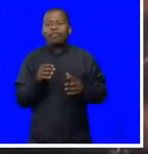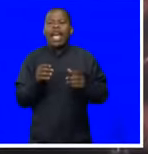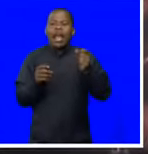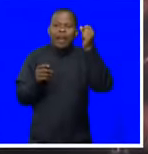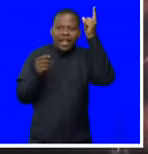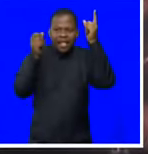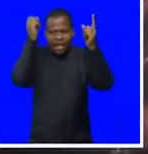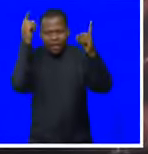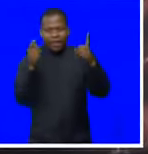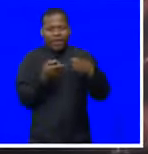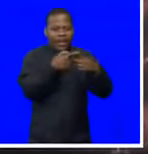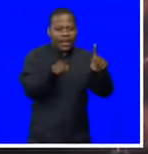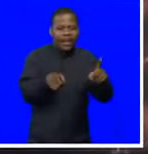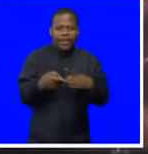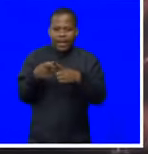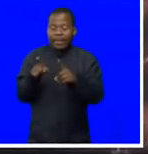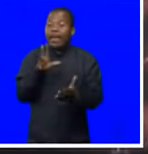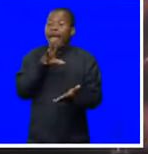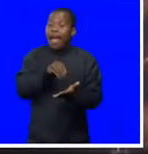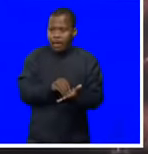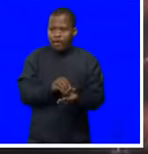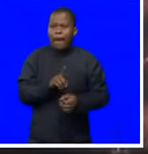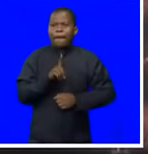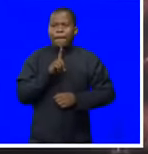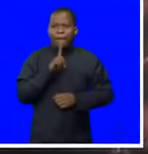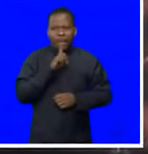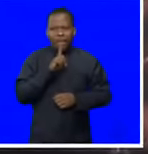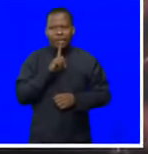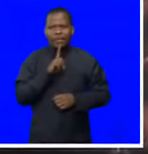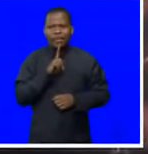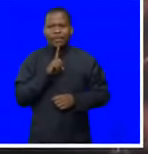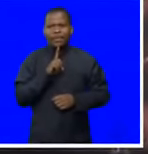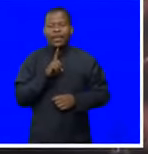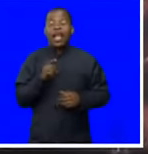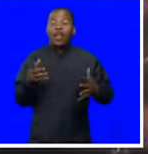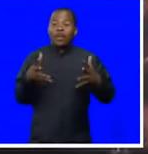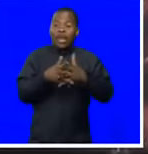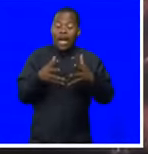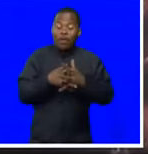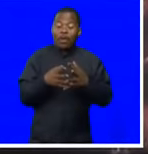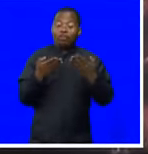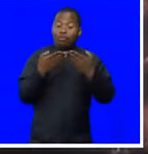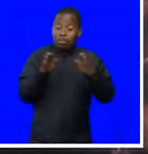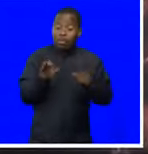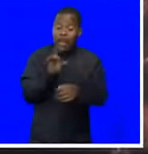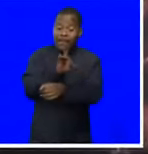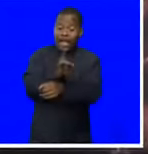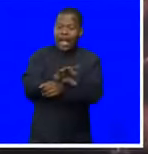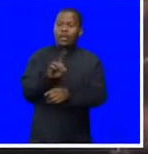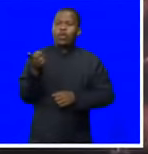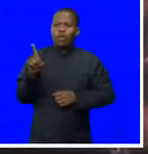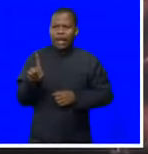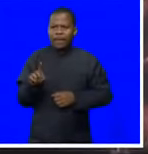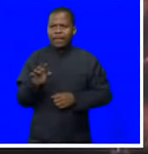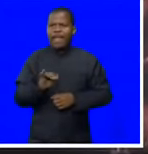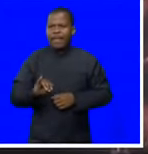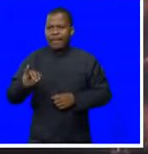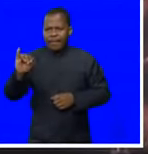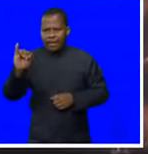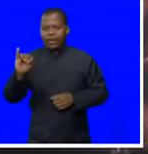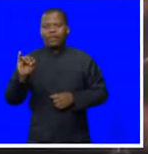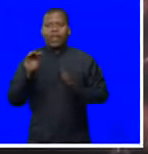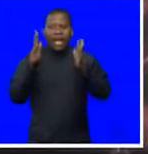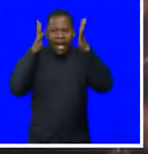ethu lahlukahlukene kepha ke naso uvula lomhlanga sizawuxwayisa ukuthi asibeke i development